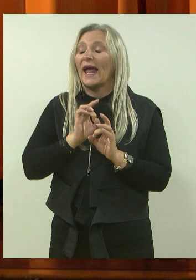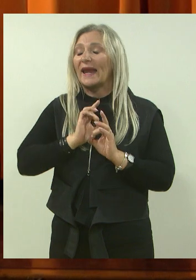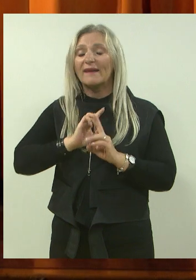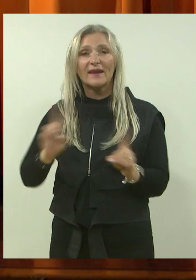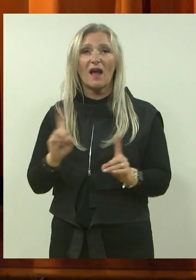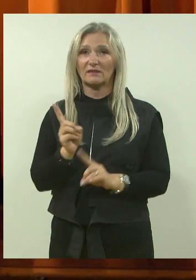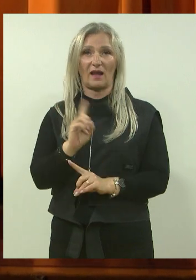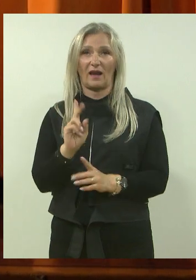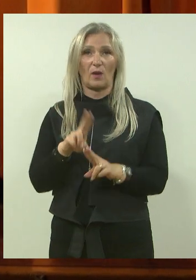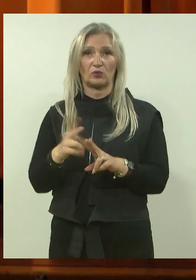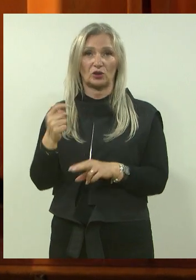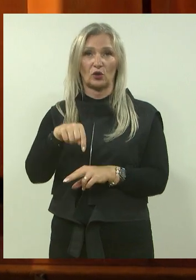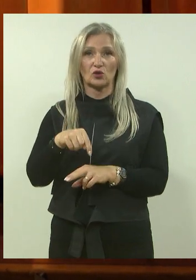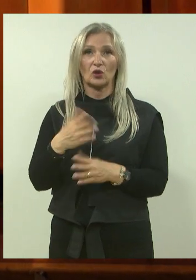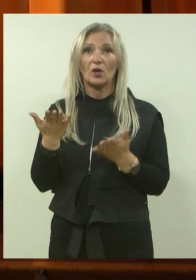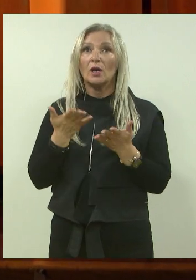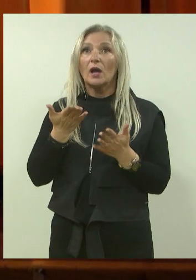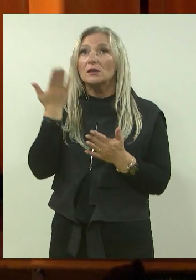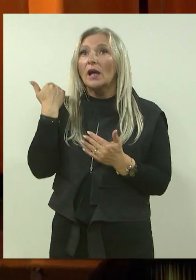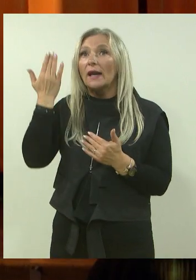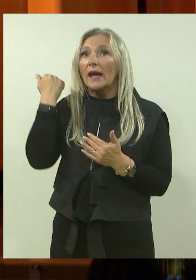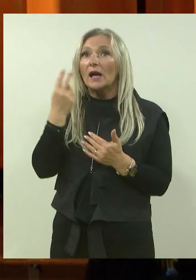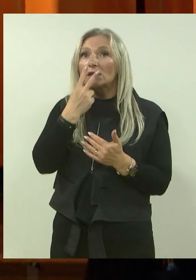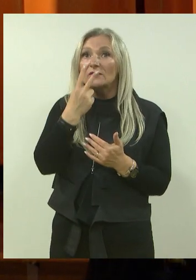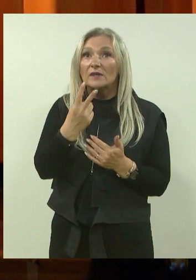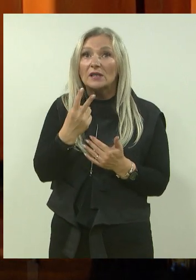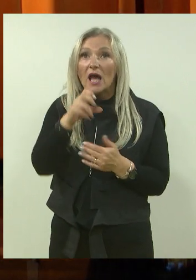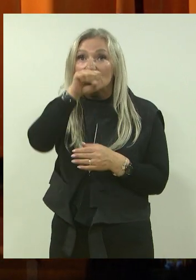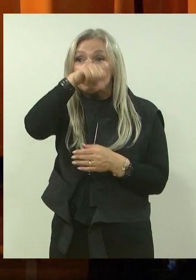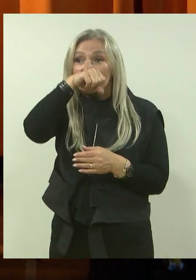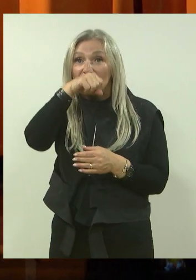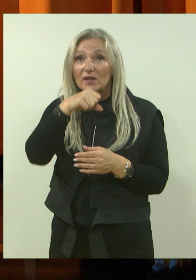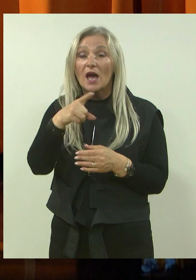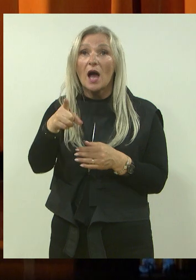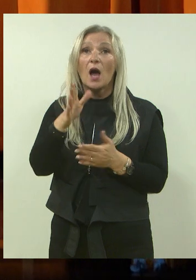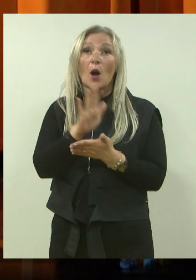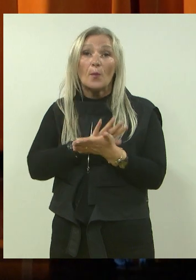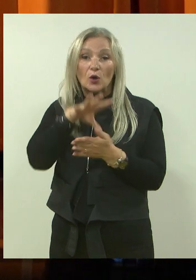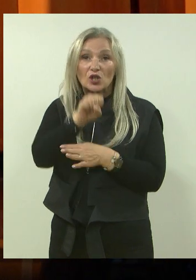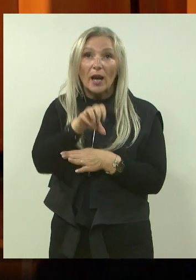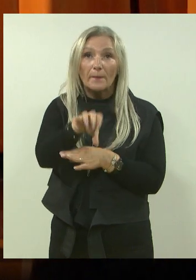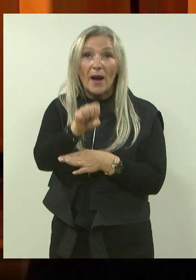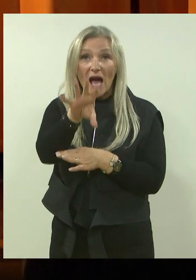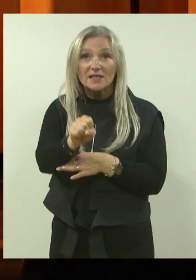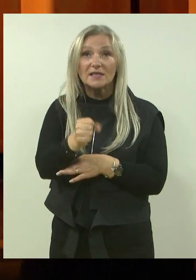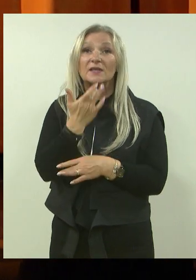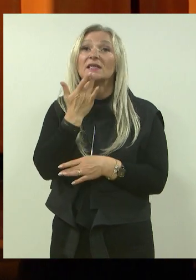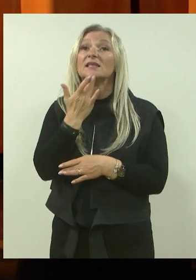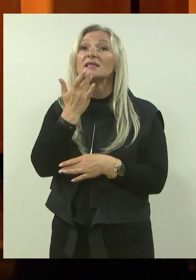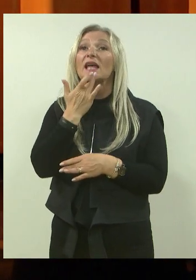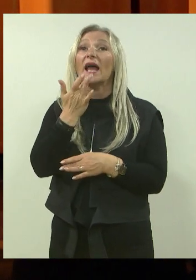nabu. Kad nas igra zeglicu, pajce kice pasu, pri